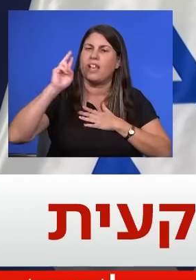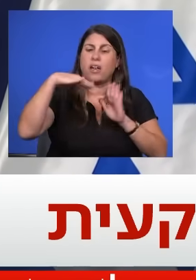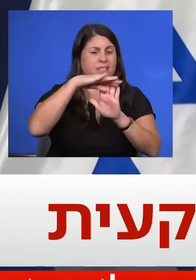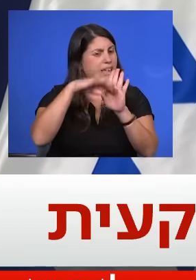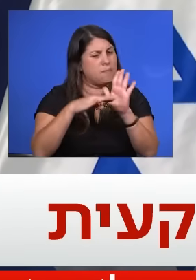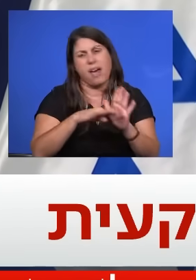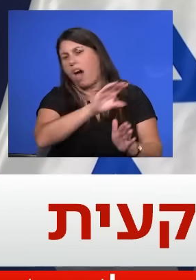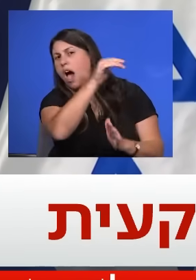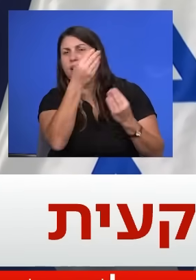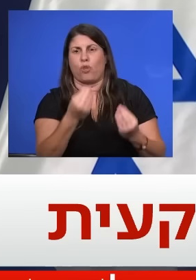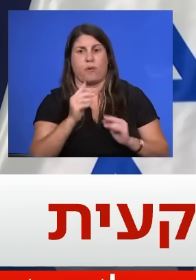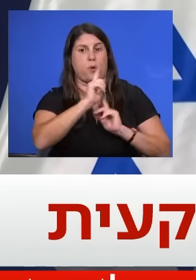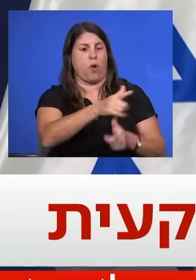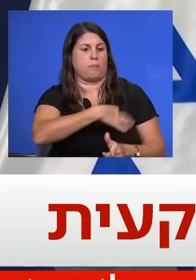הבאות.